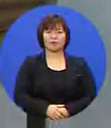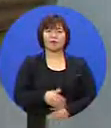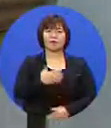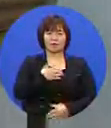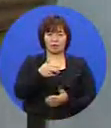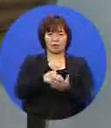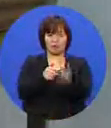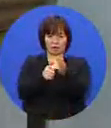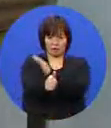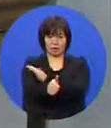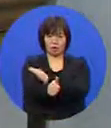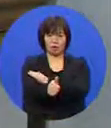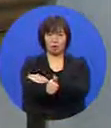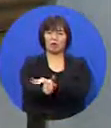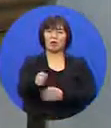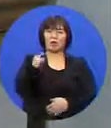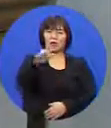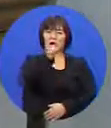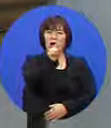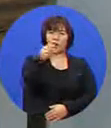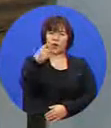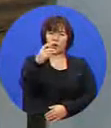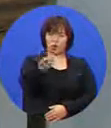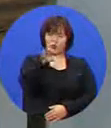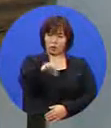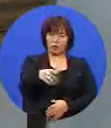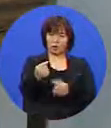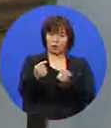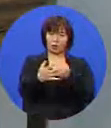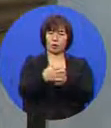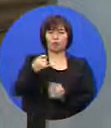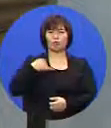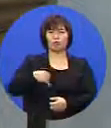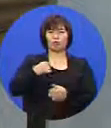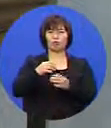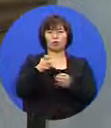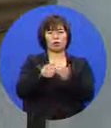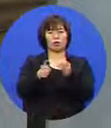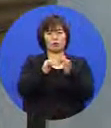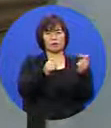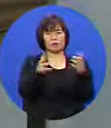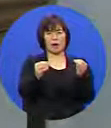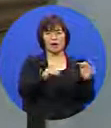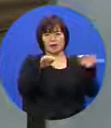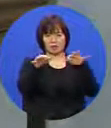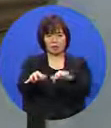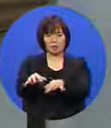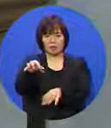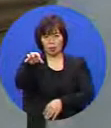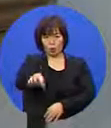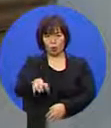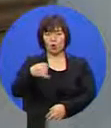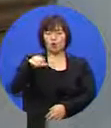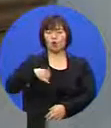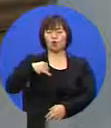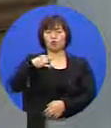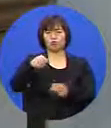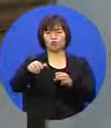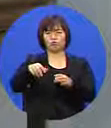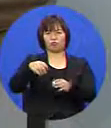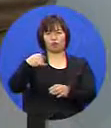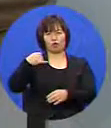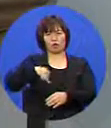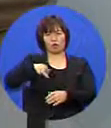저희가 찾아온 중국 함원 같은 경우는 불교 신자들이 상당히 많이 찾는 불교의 어떤 성지